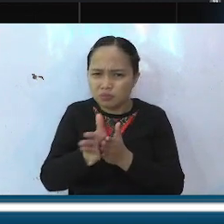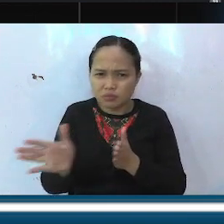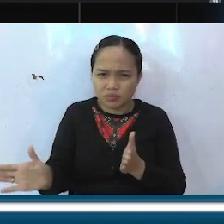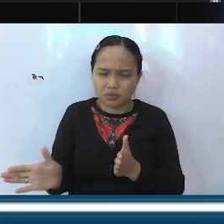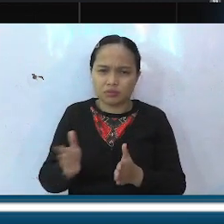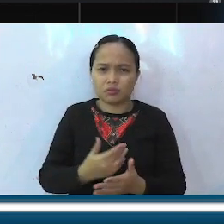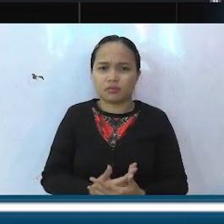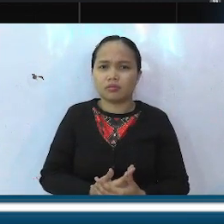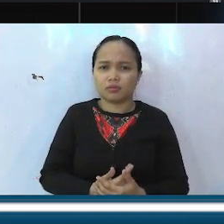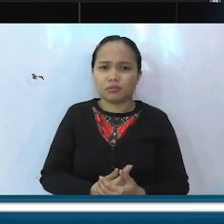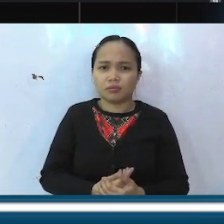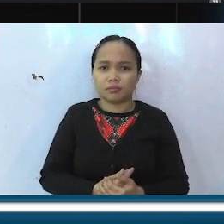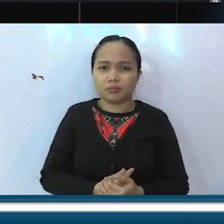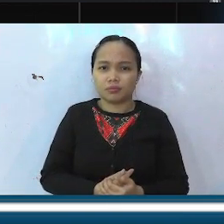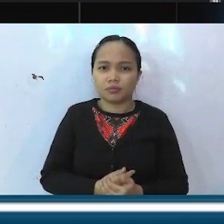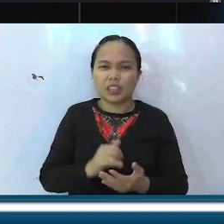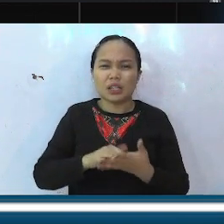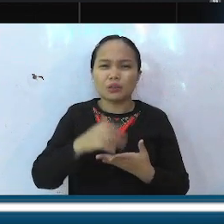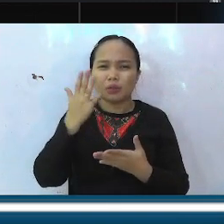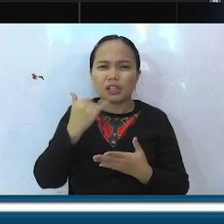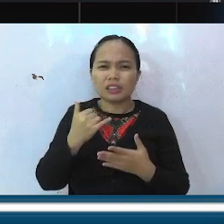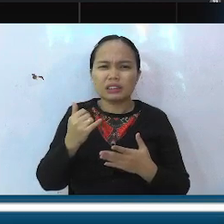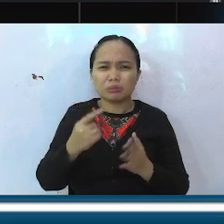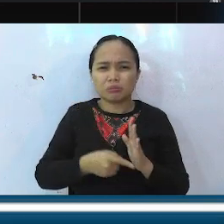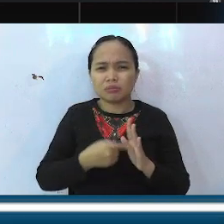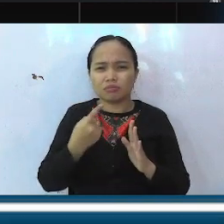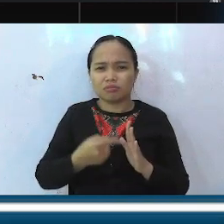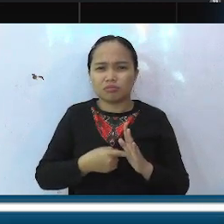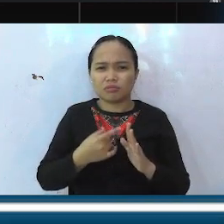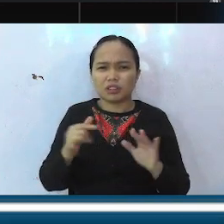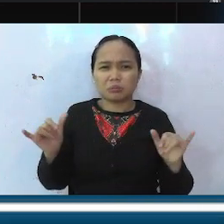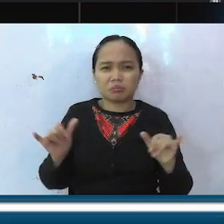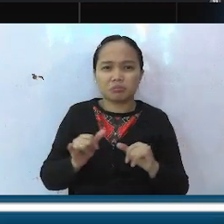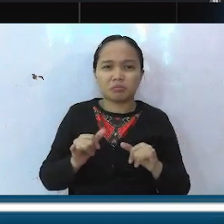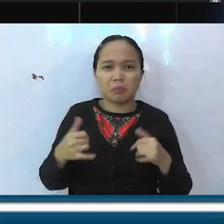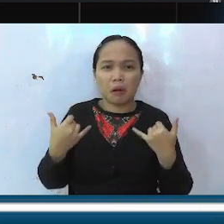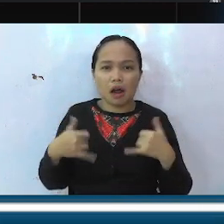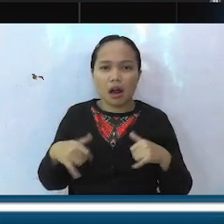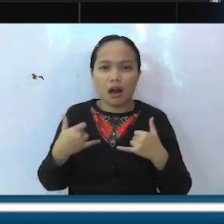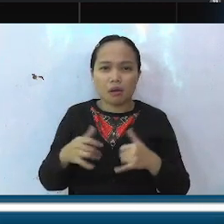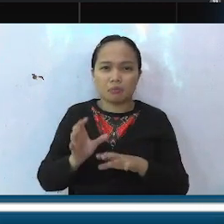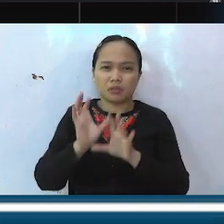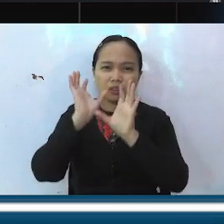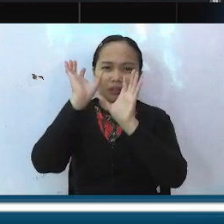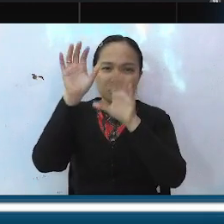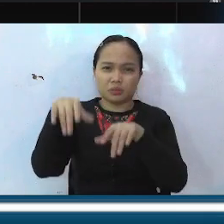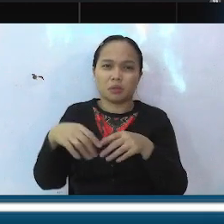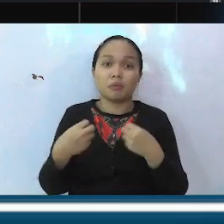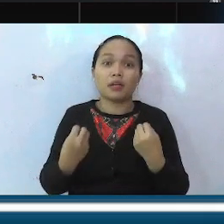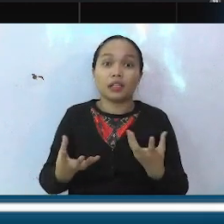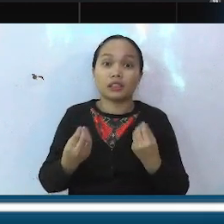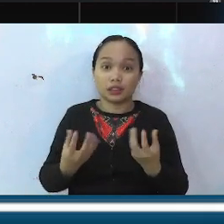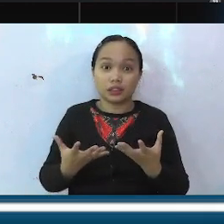yan. Di ba? Kaya minsan, it's like playing basketball. Oh, yeah. A lot of these young people are